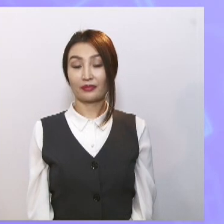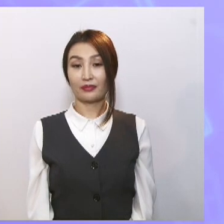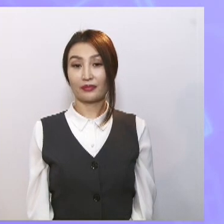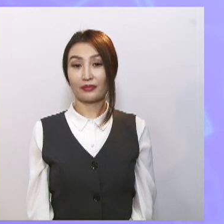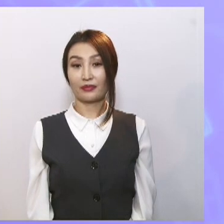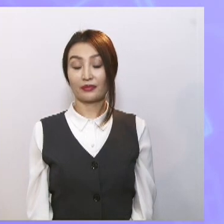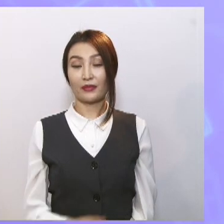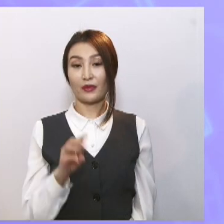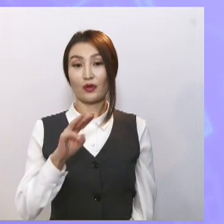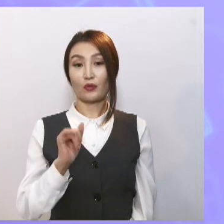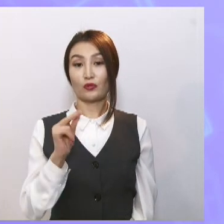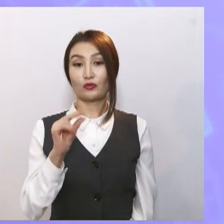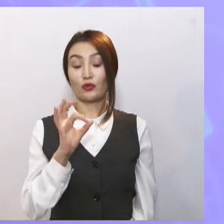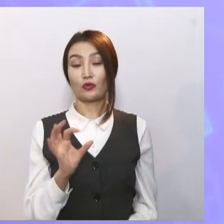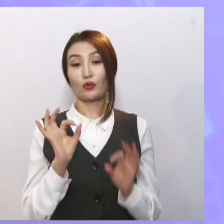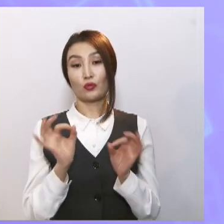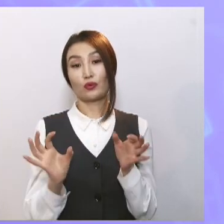мүчөлөрдү туура улаганга аракеттенгиле.